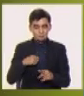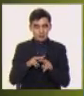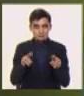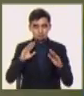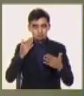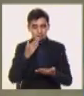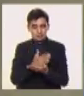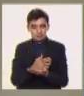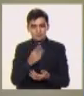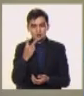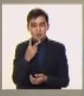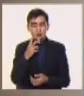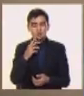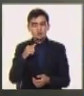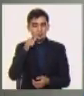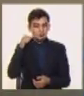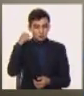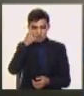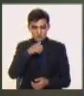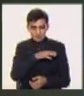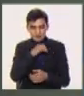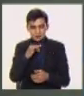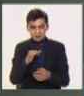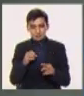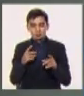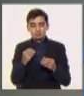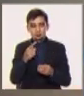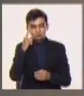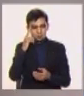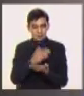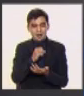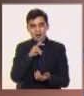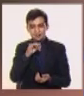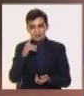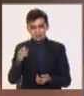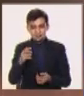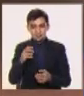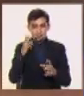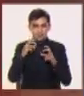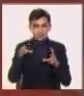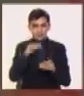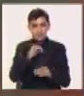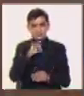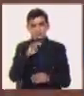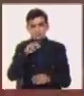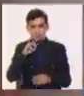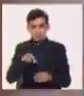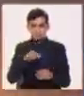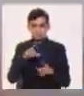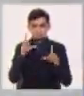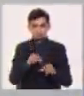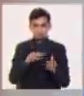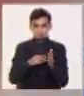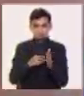подобной ситуации во втором семестре прошлого учебного года. Более того, считает Алихан Асанов, студенческие НПО будут поднимать вопрос о снижении оплаты